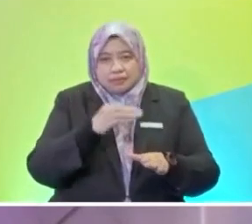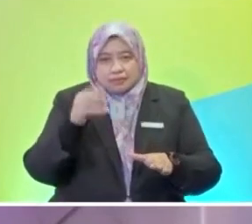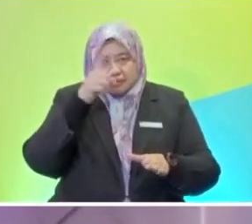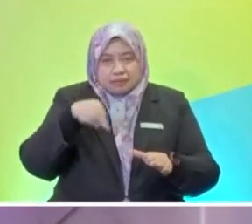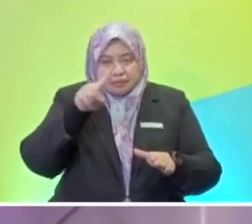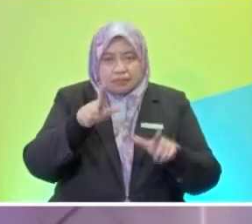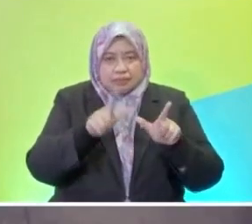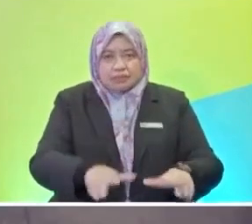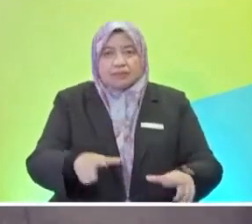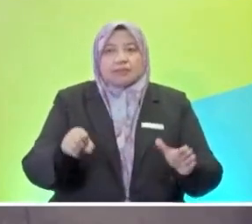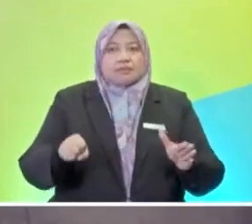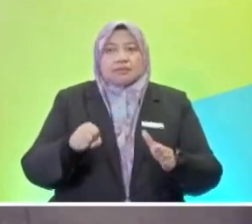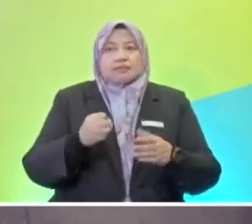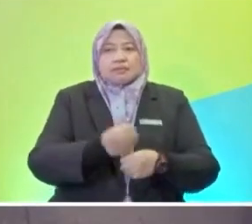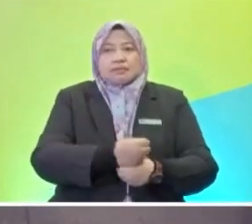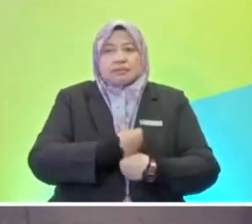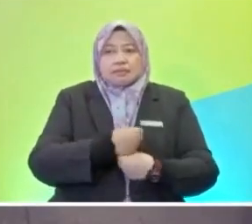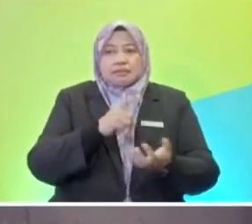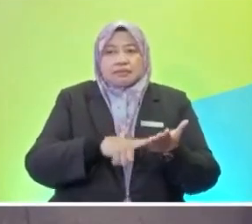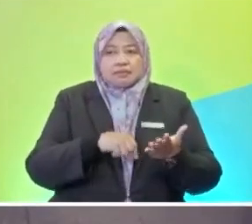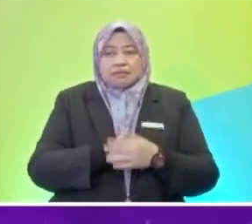Nah kita tanya aa ya